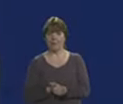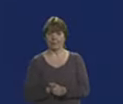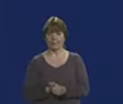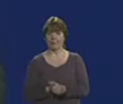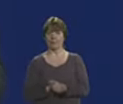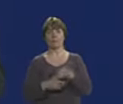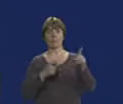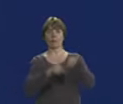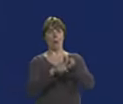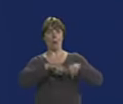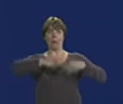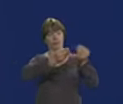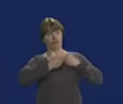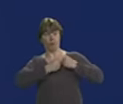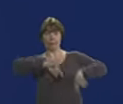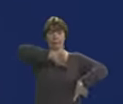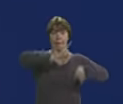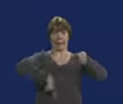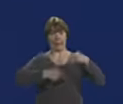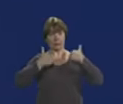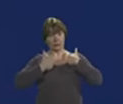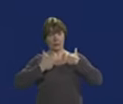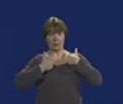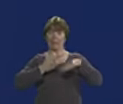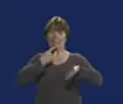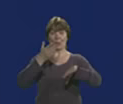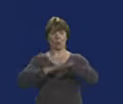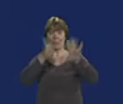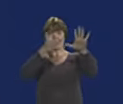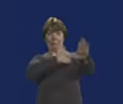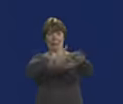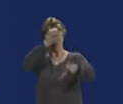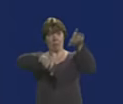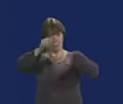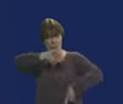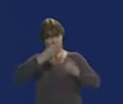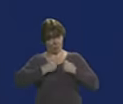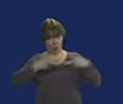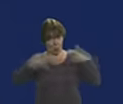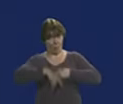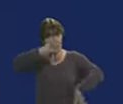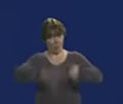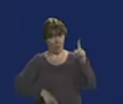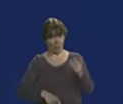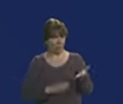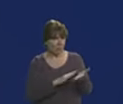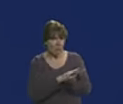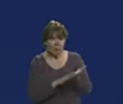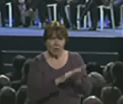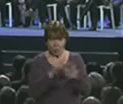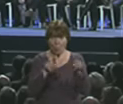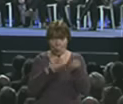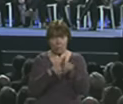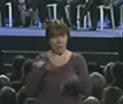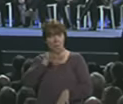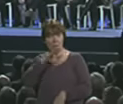nous vous interdisons, Monsieur Sarkozy, de parler à 6,5 millions de Français. Mais pendant qu'ils y sont, il fallait interdire à